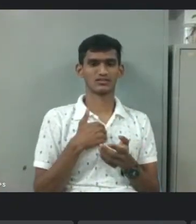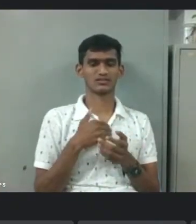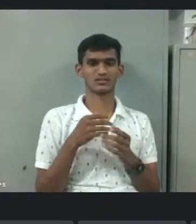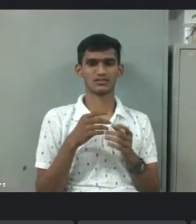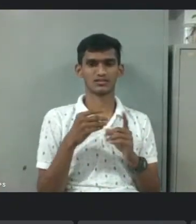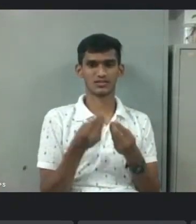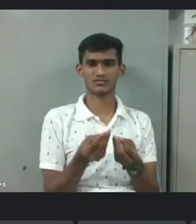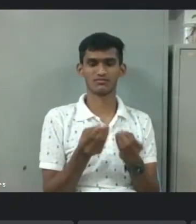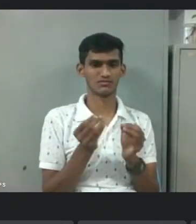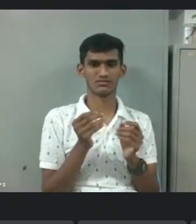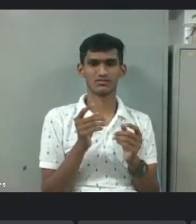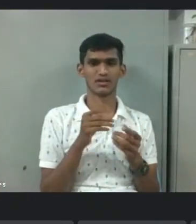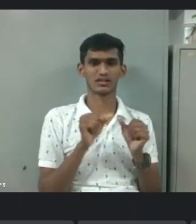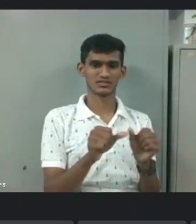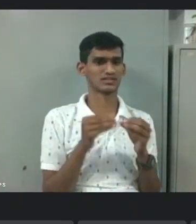ചെയ്യാൻ പറ്റാത്തത്. അതുകൊണ്ടാണ്